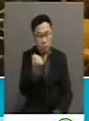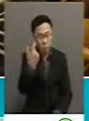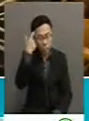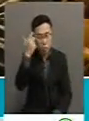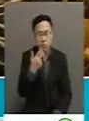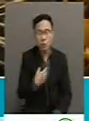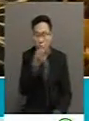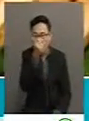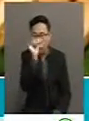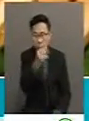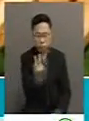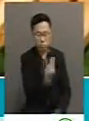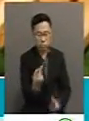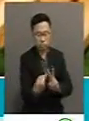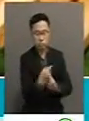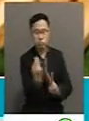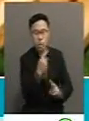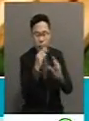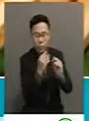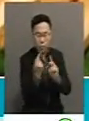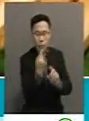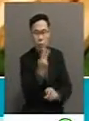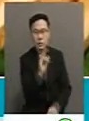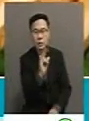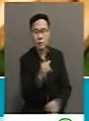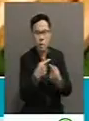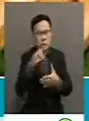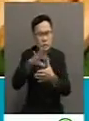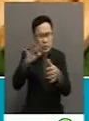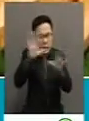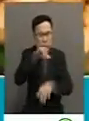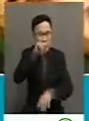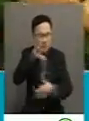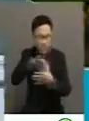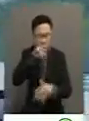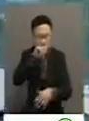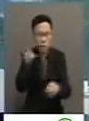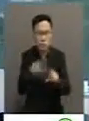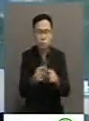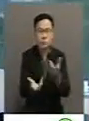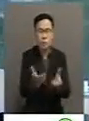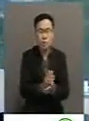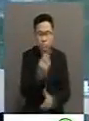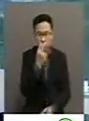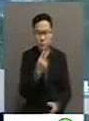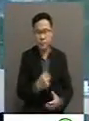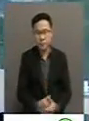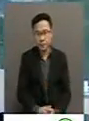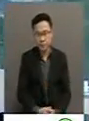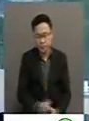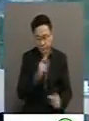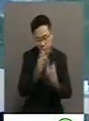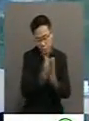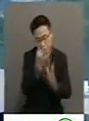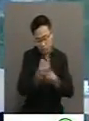ยลองหรือเปล่า ผมยังไม่เคยลองครับแต่หลายคนที่เขาเคยลองทานนี่เขาบอกว่ารสชาติคล้ายเนื้อไก่เหมือนกันนะครับใครเคยรับประทานนี่คุยกันได้เหมือนกันนะผ่านทาง